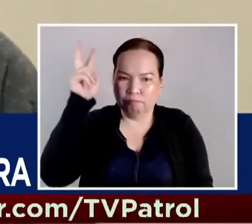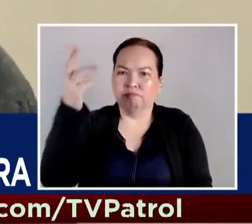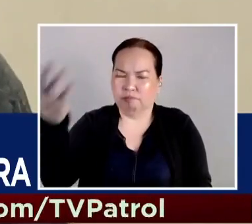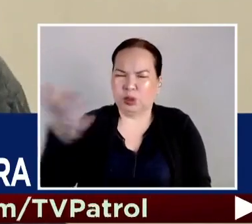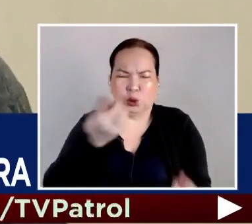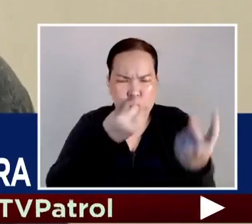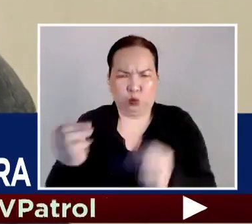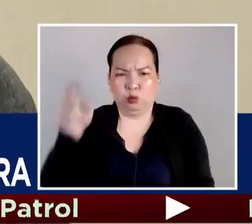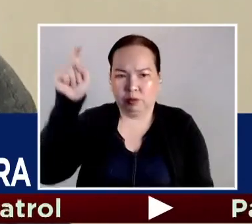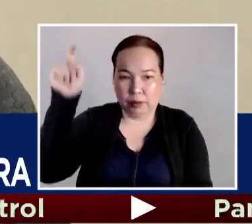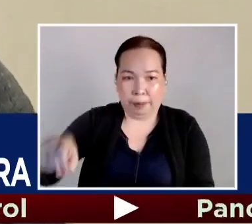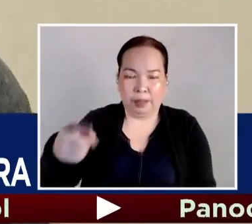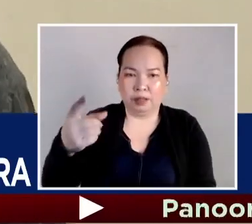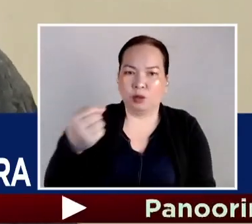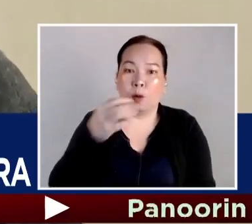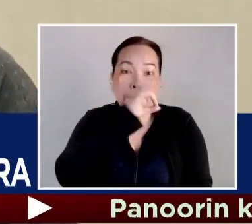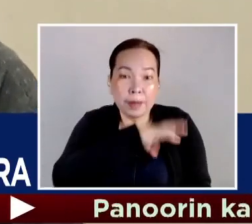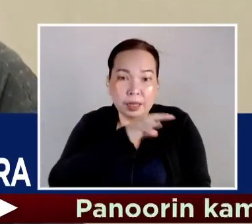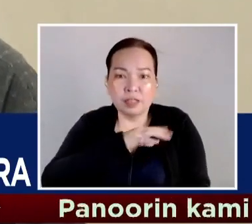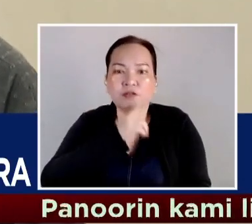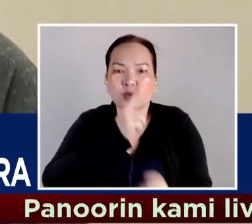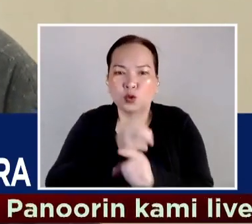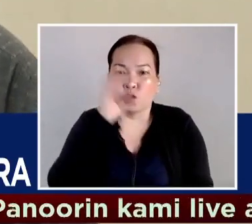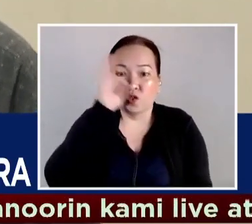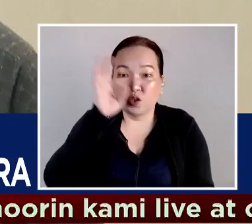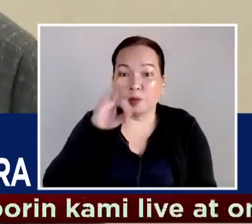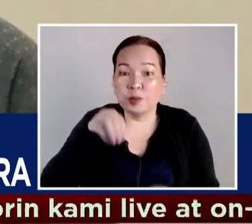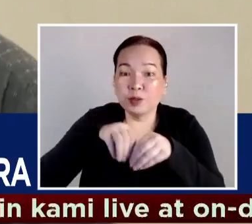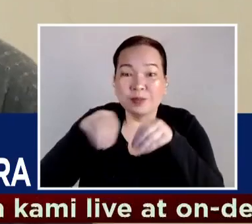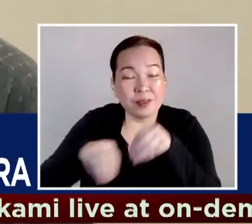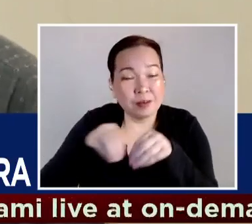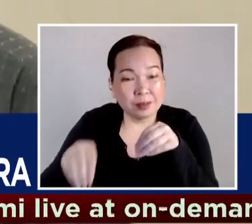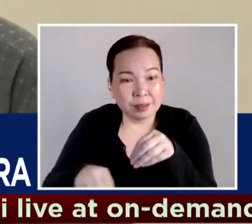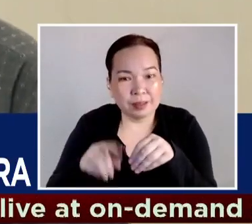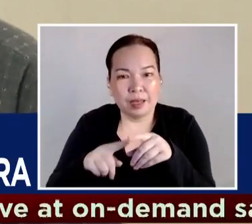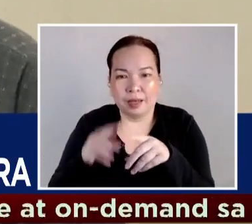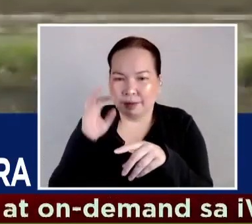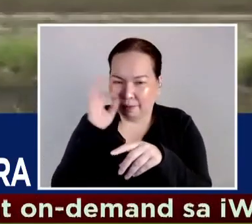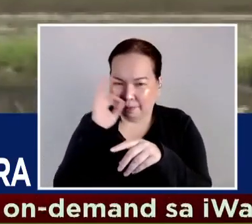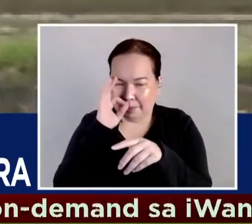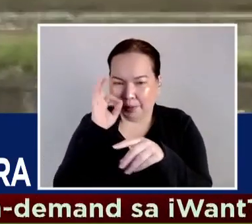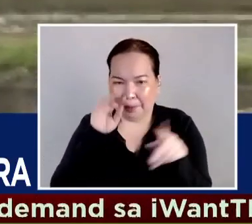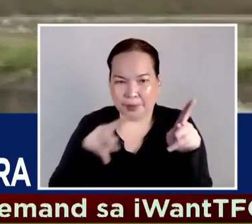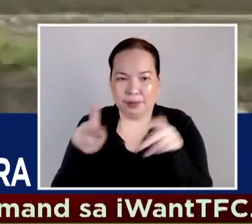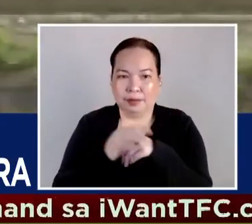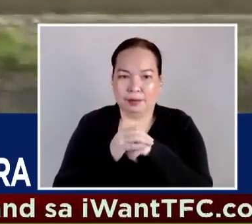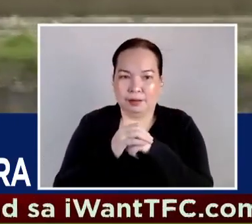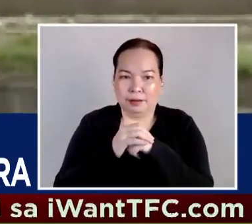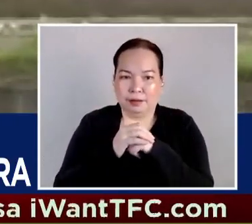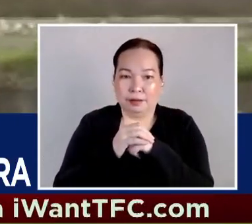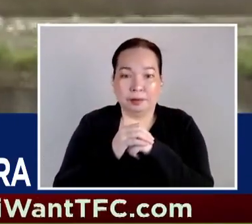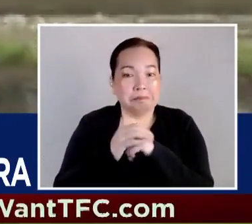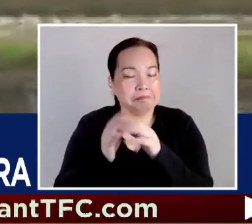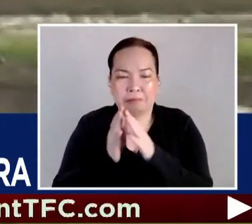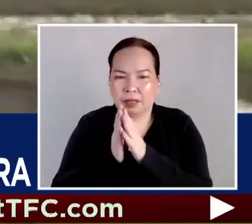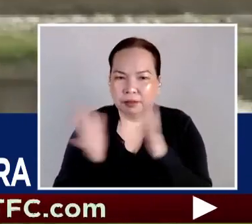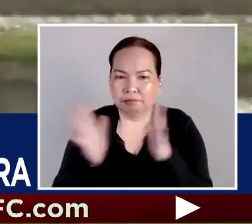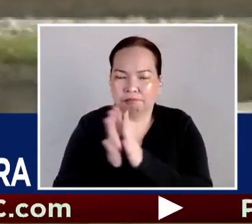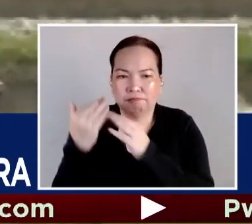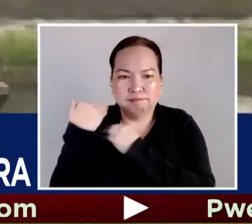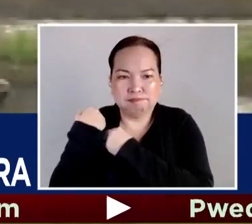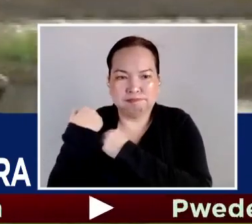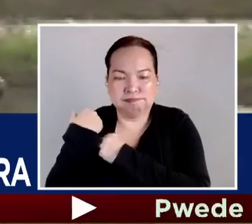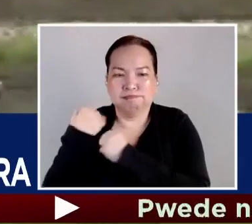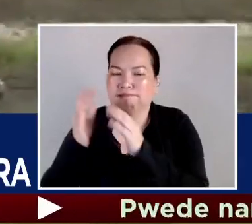nararapat para sa interes ng magsasaka at ng mamamayang Pilipino. Malaking hamon na ang pamumuno sa isang